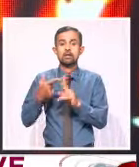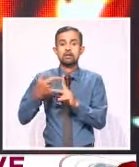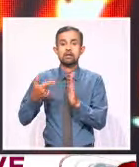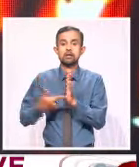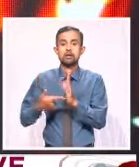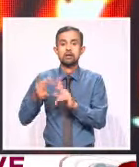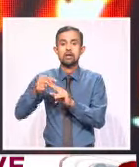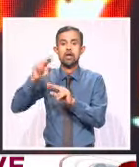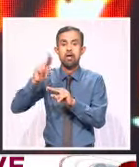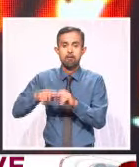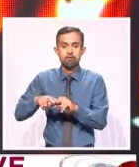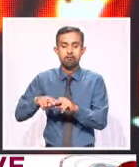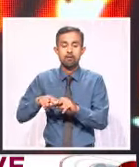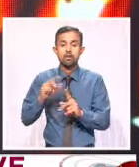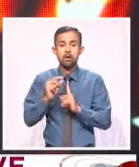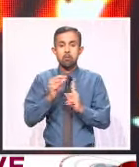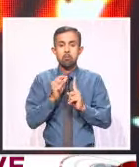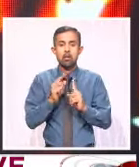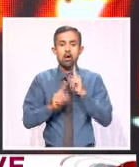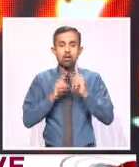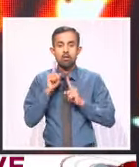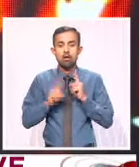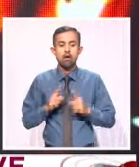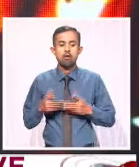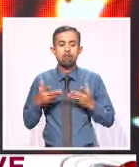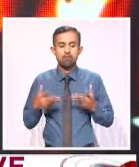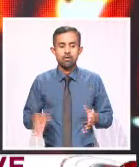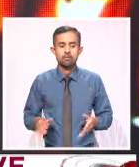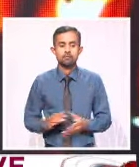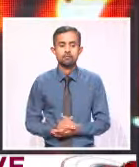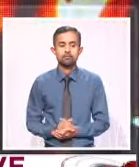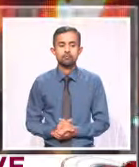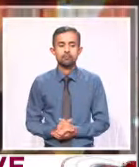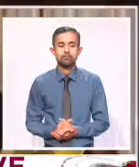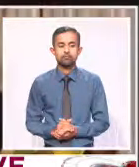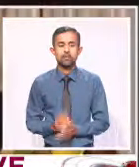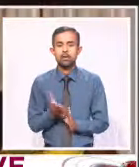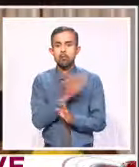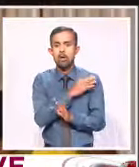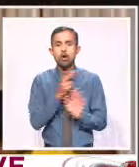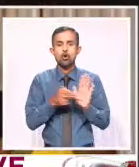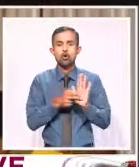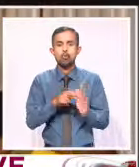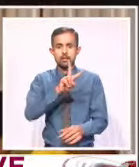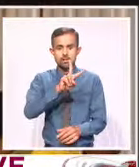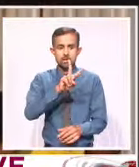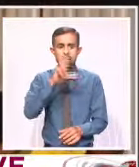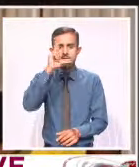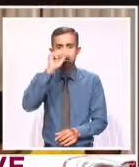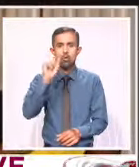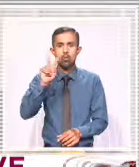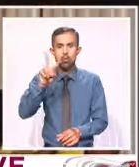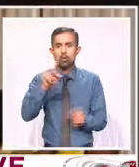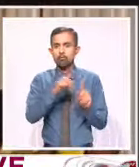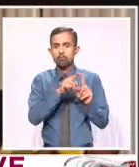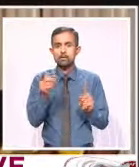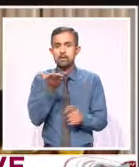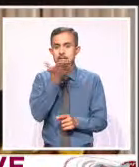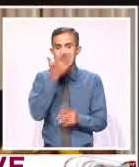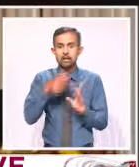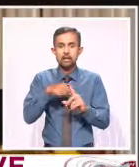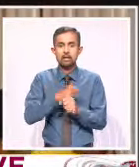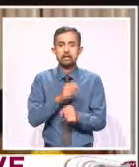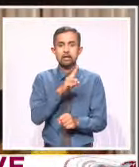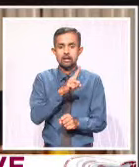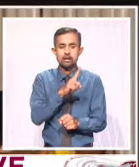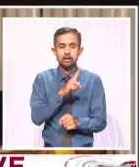අරමුදල පිළිබඳවද අද පාර්ලිමේන්තුවේදී සාකච්ඡා කෙරුණා. පසුගිය නොවැම්බර් 2 මධ්‍යම රාත්‍රියේ සිට සීනි